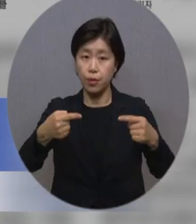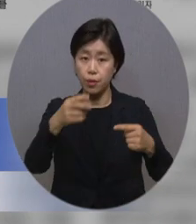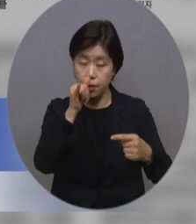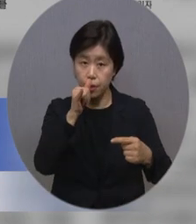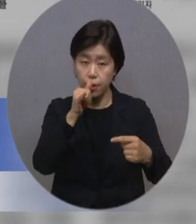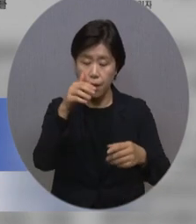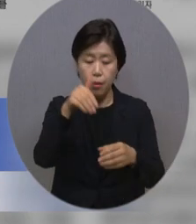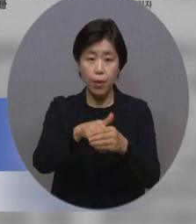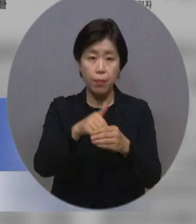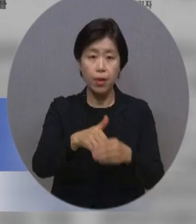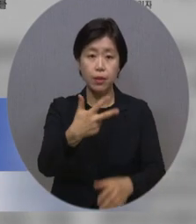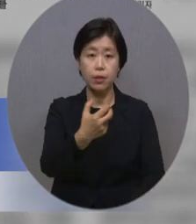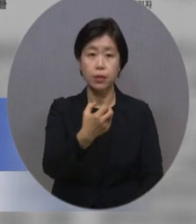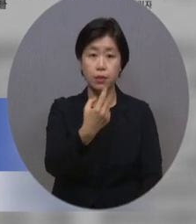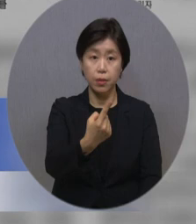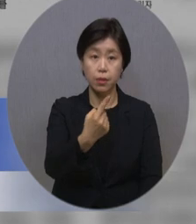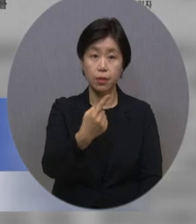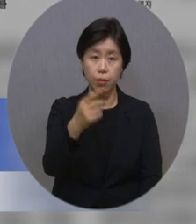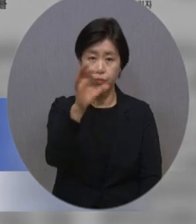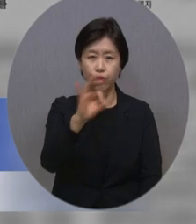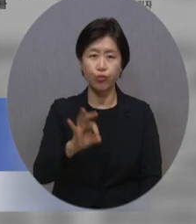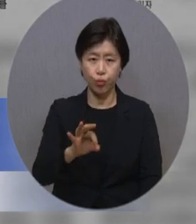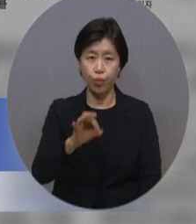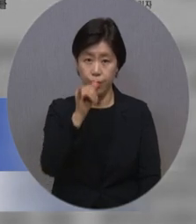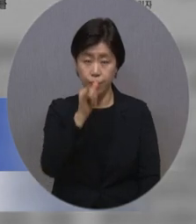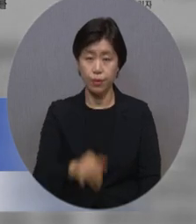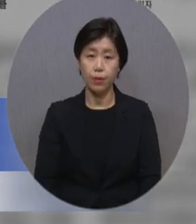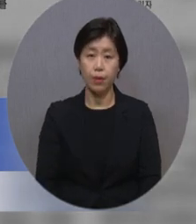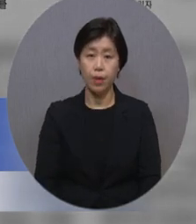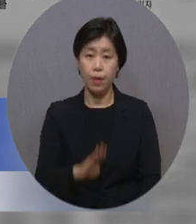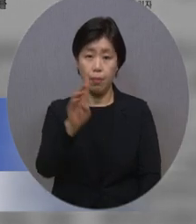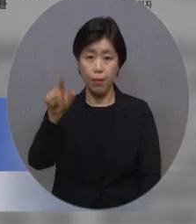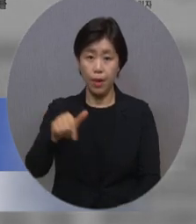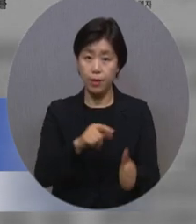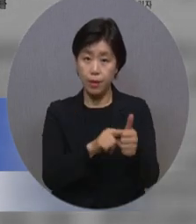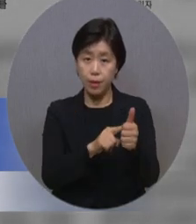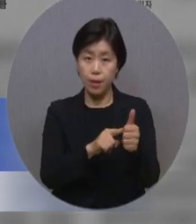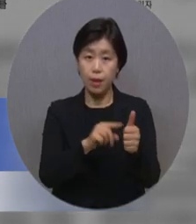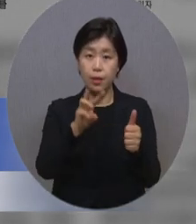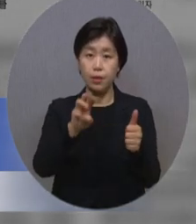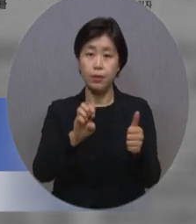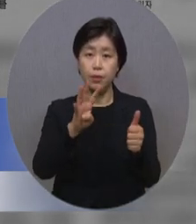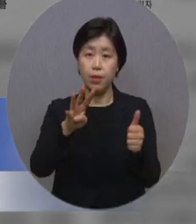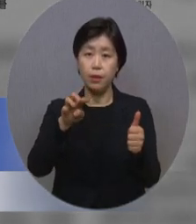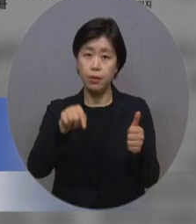71.8%를 기록했는데요 박당선인은 득표율 34.54%로